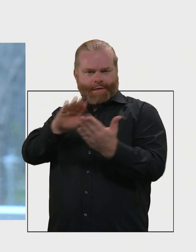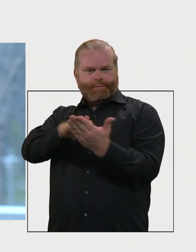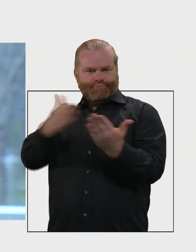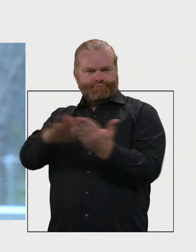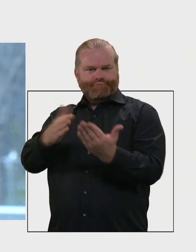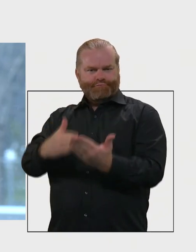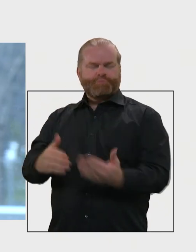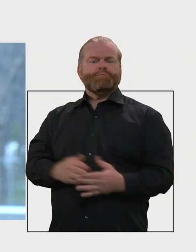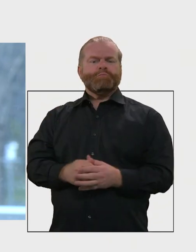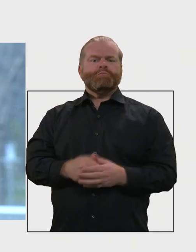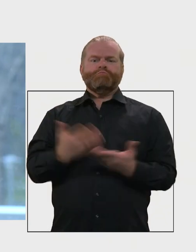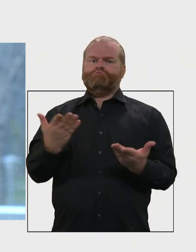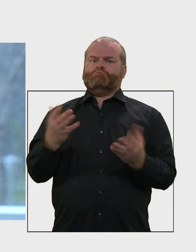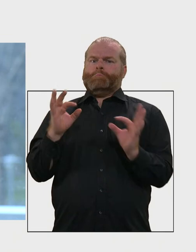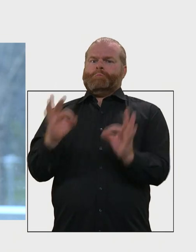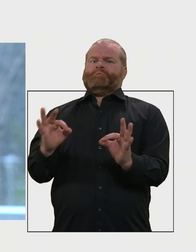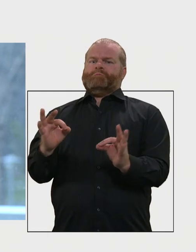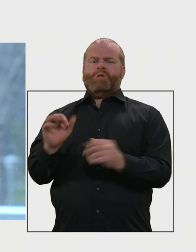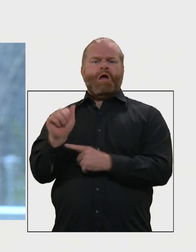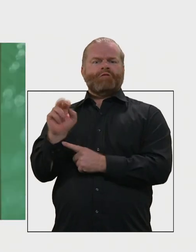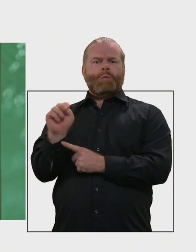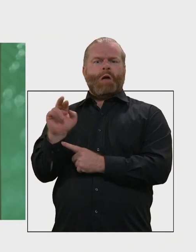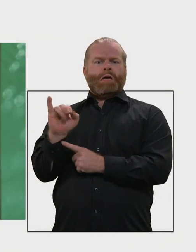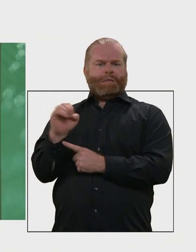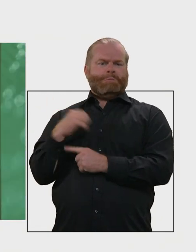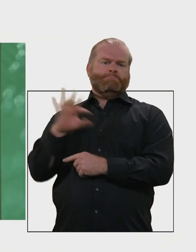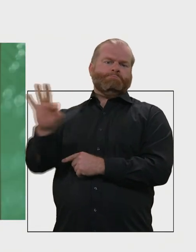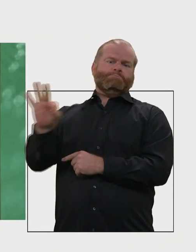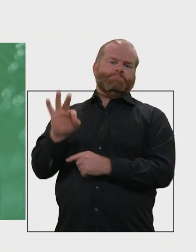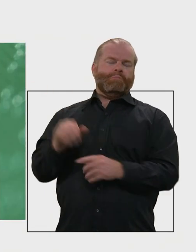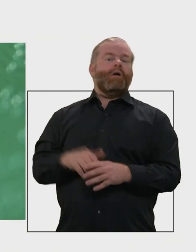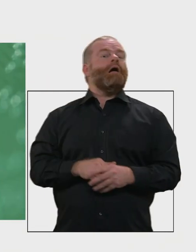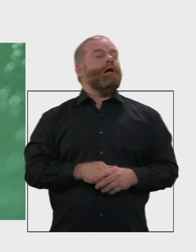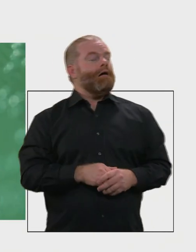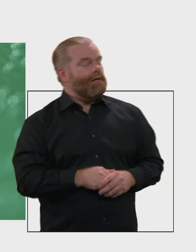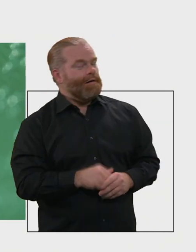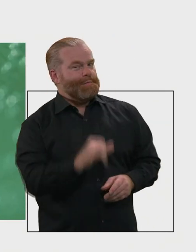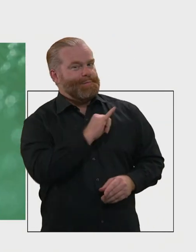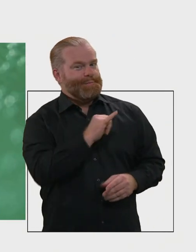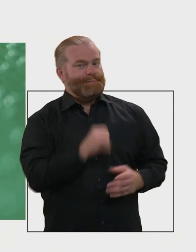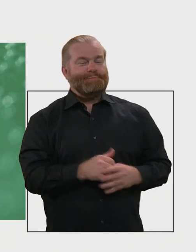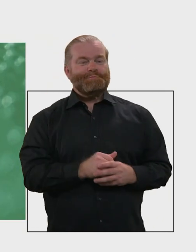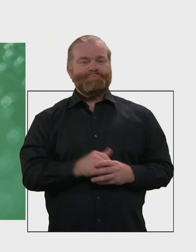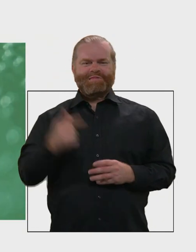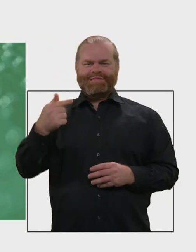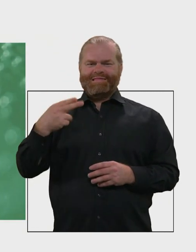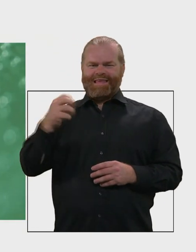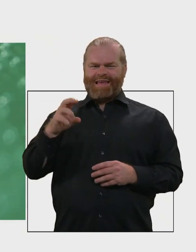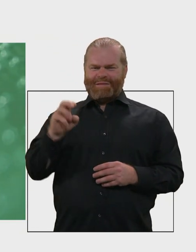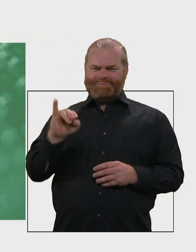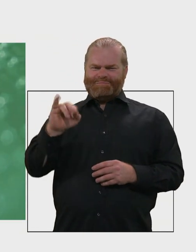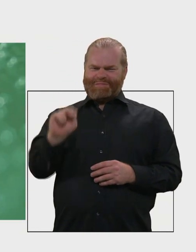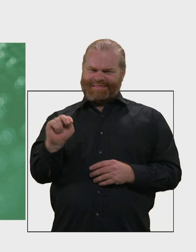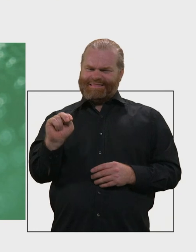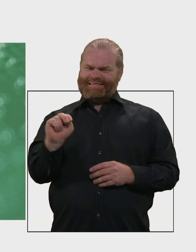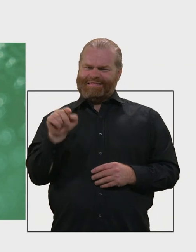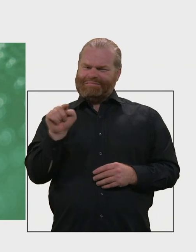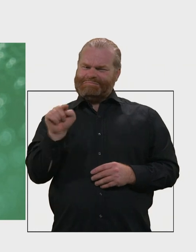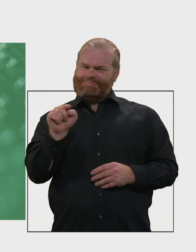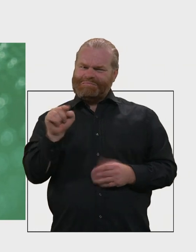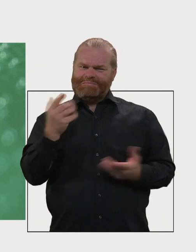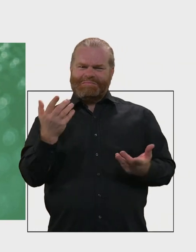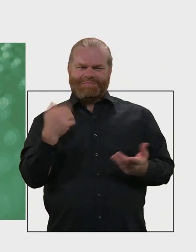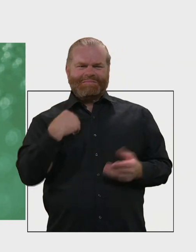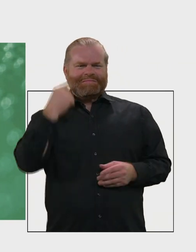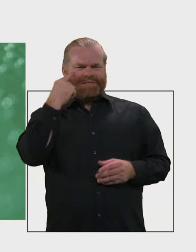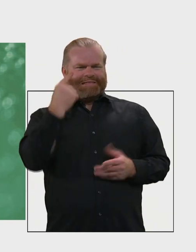so... Entschuldigung, da muss ich jetzt direkt mal dazwischen grätschen, leider. Also ich weiß, was ein Theremin ist, weil wir hatten schon mal in der Sendung, haben ausführlich darüber gesprochen.